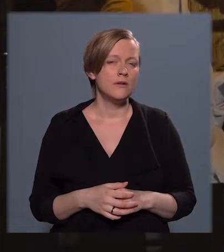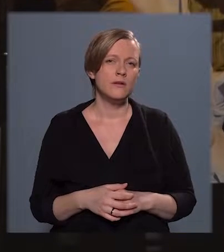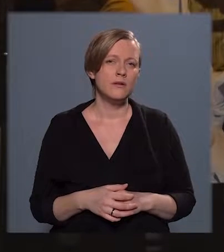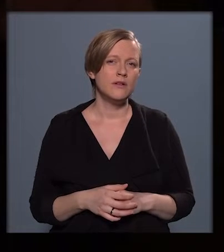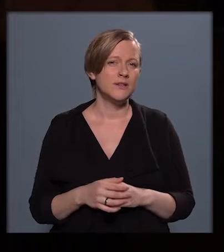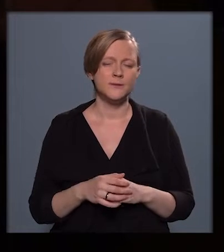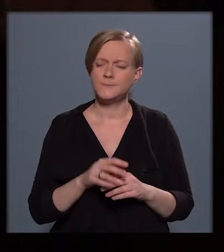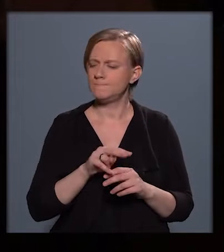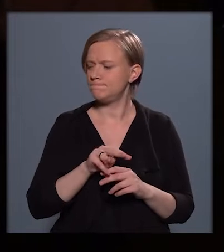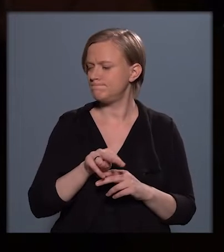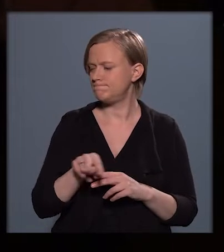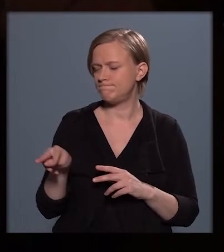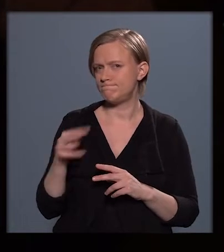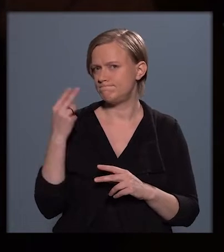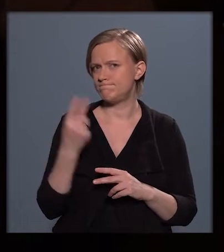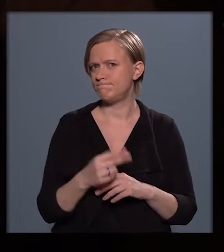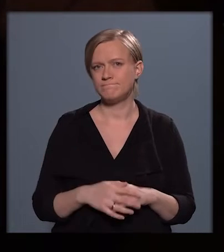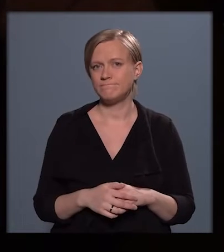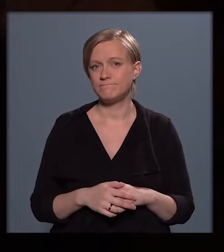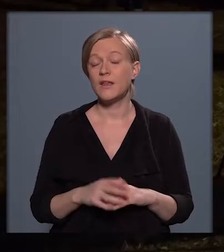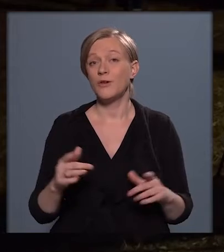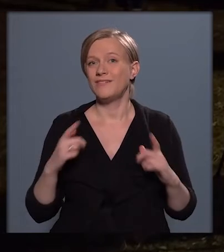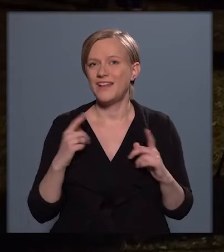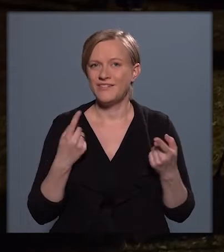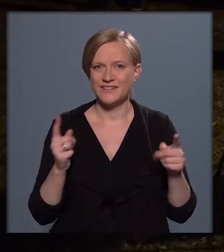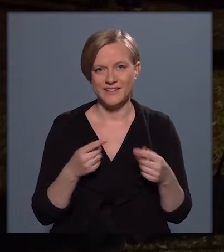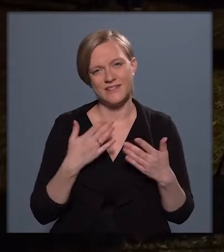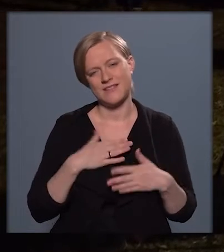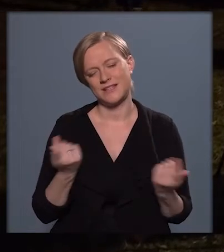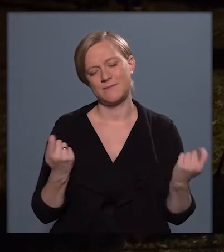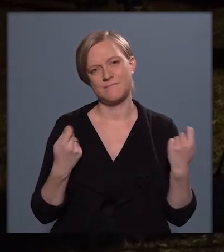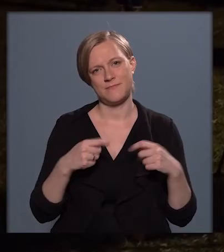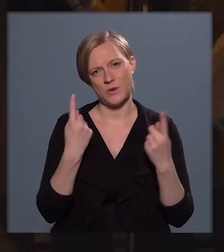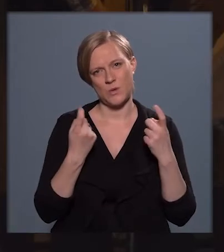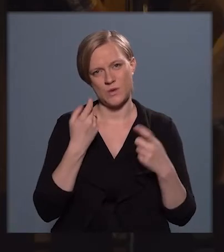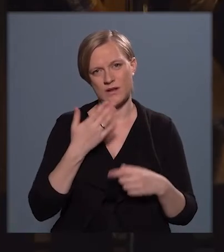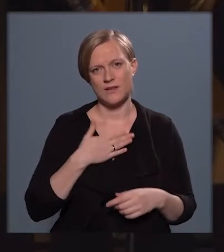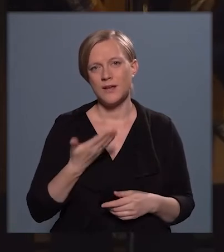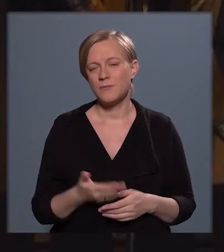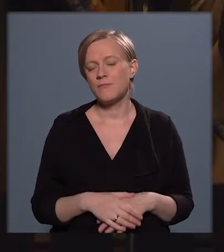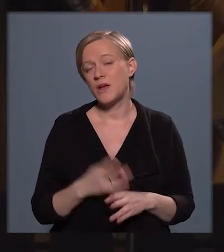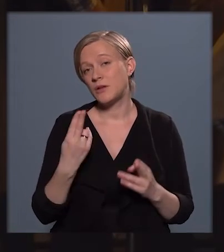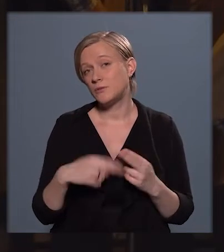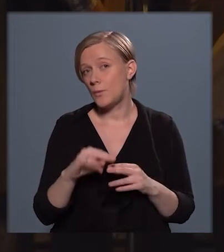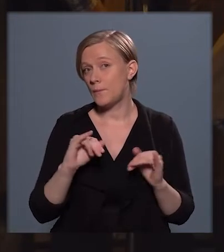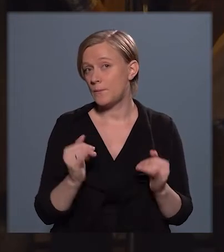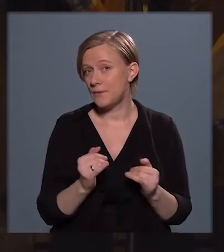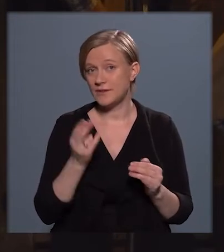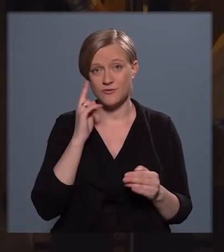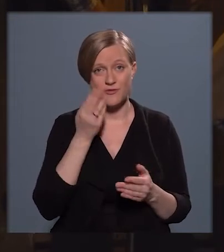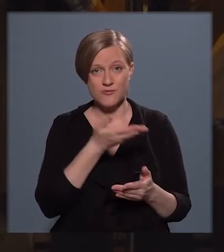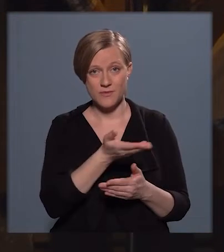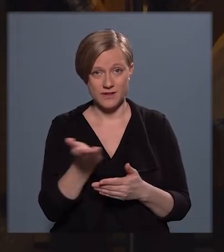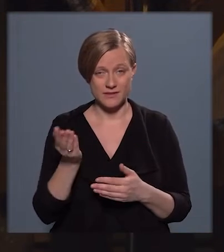vagy hátat fordítunk neki. Van egy adventi ének, amivel zárni szeretném a gondolataimat. Hát, hogyha többen is